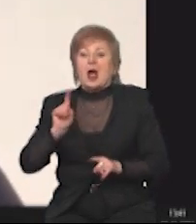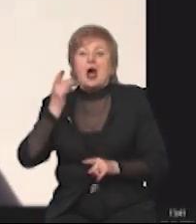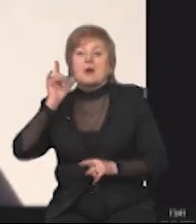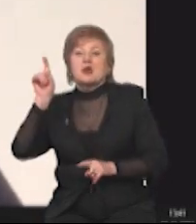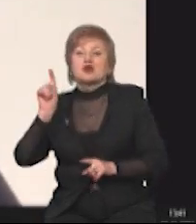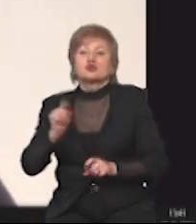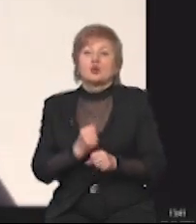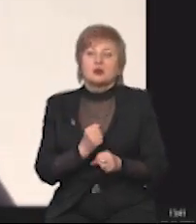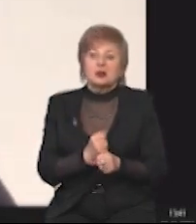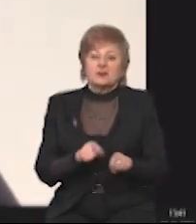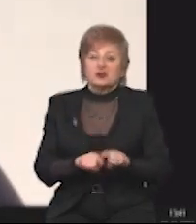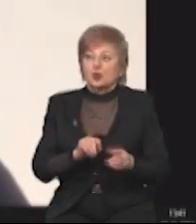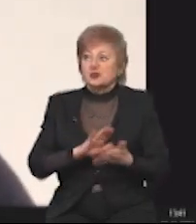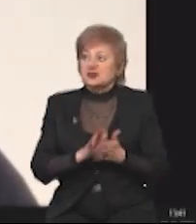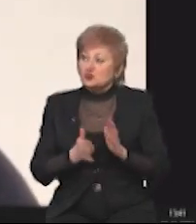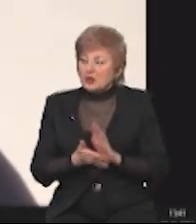ситуации? Там